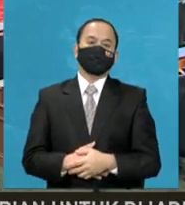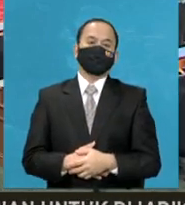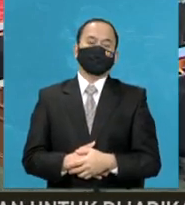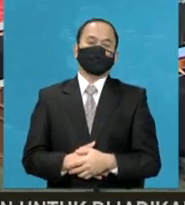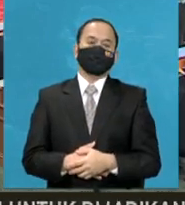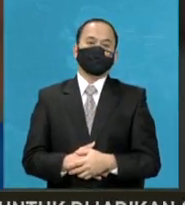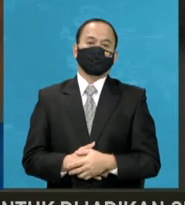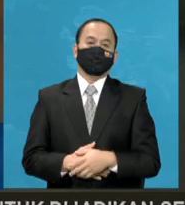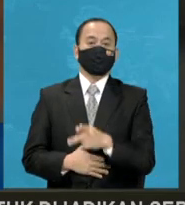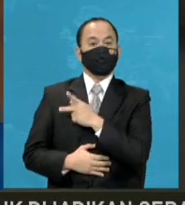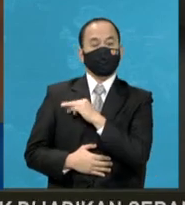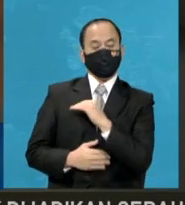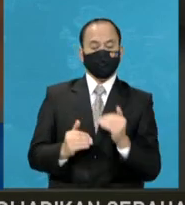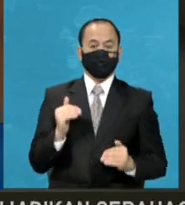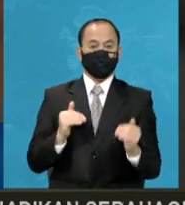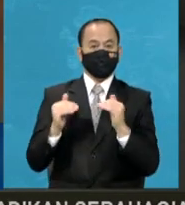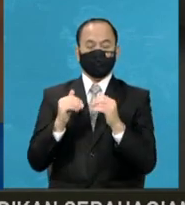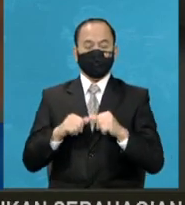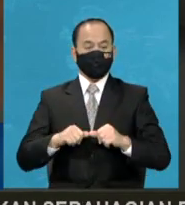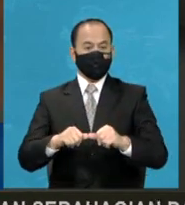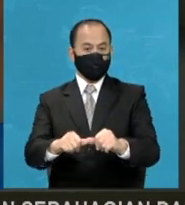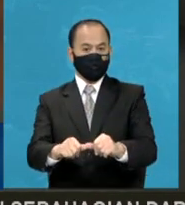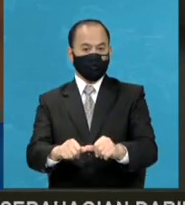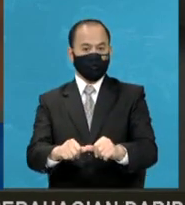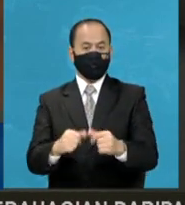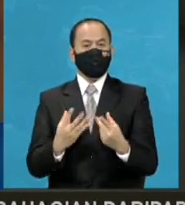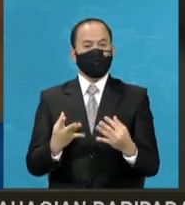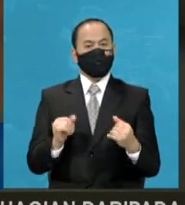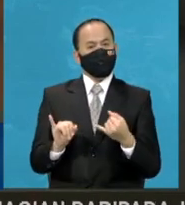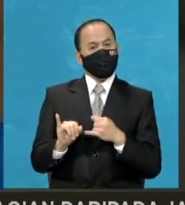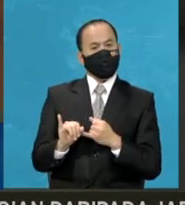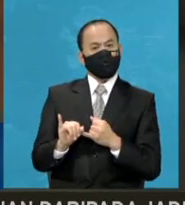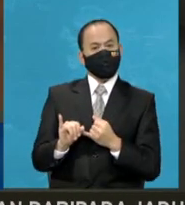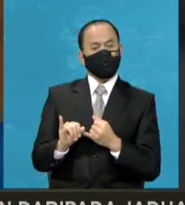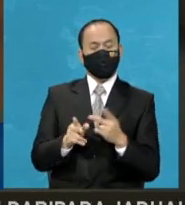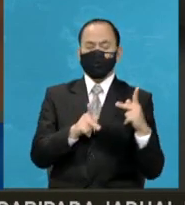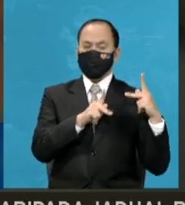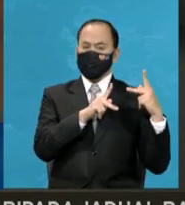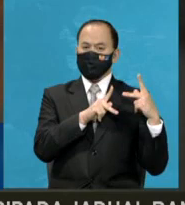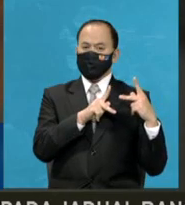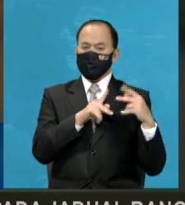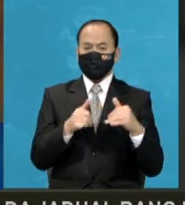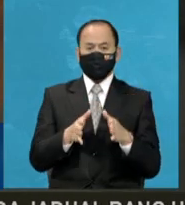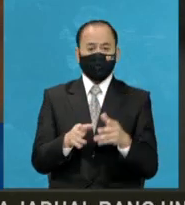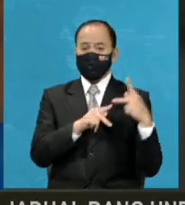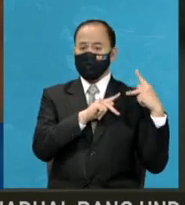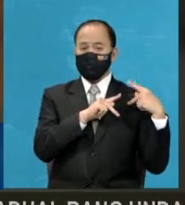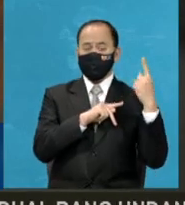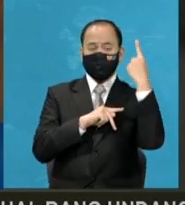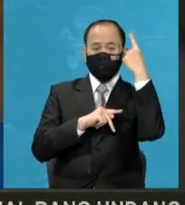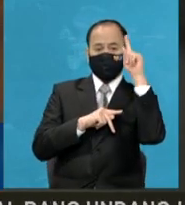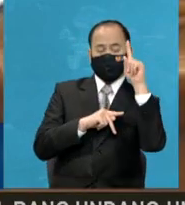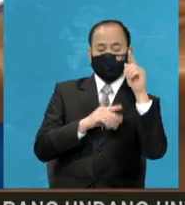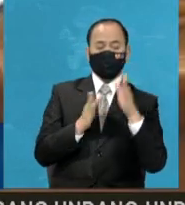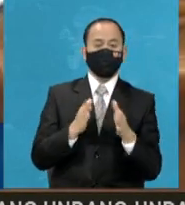Hai kemunculan penggunaan akan meneruskan beberapa inisiatif-inisiatif sesuai dengan peranan di dalam penyediaan persekitaran terbina